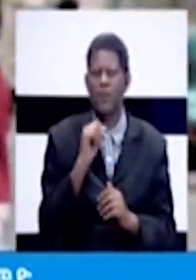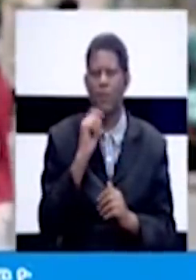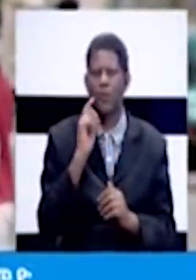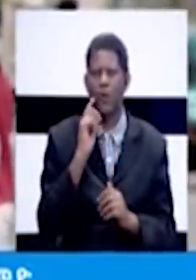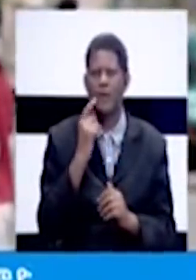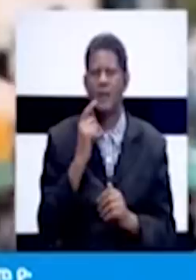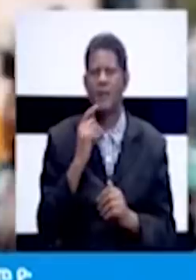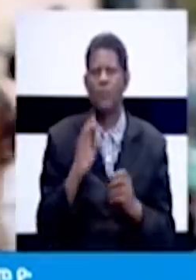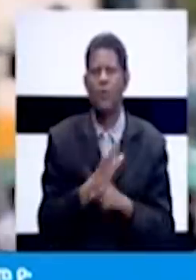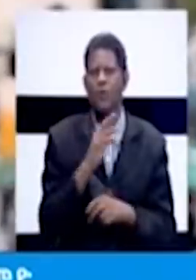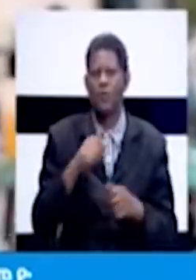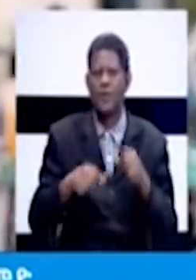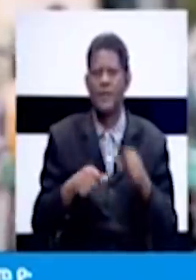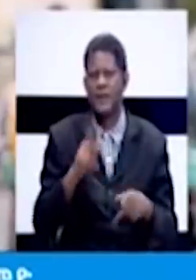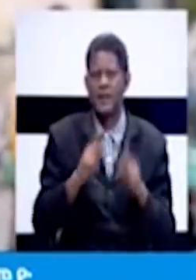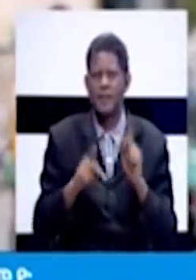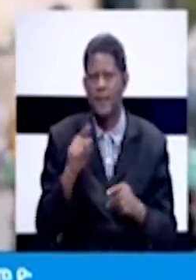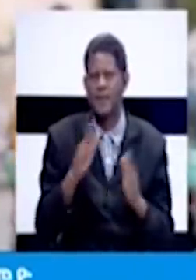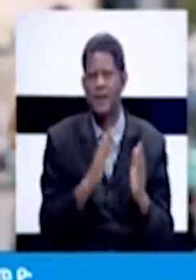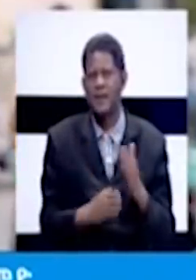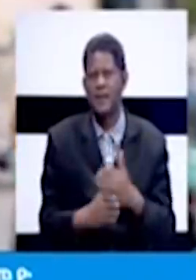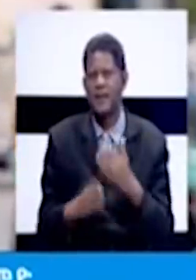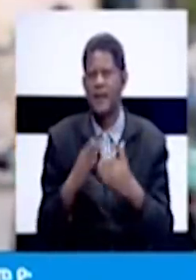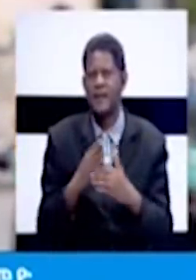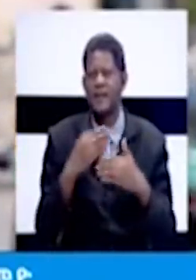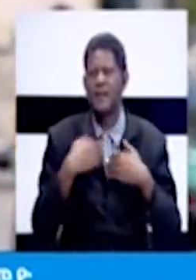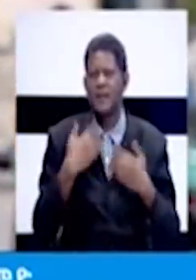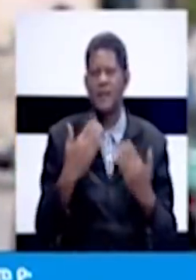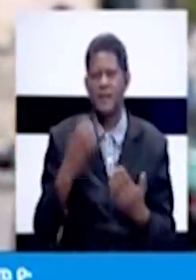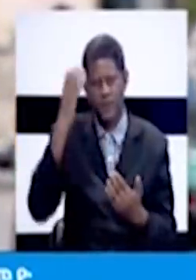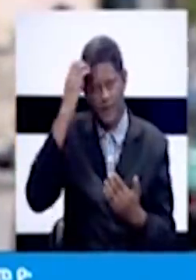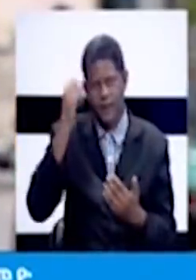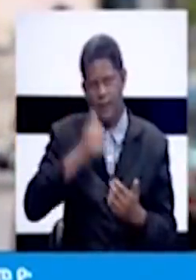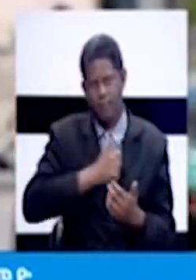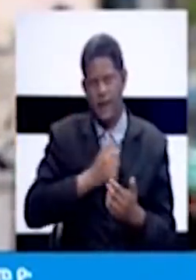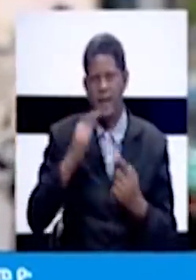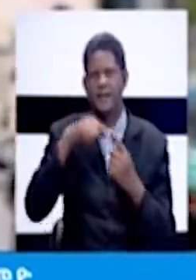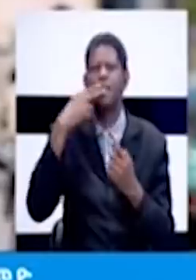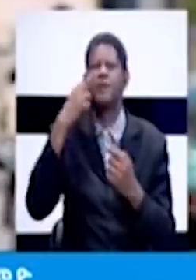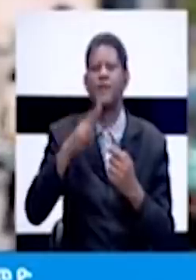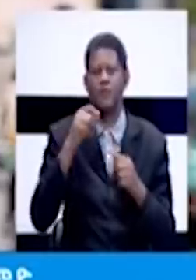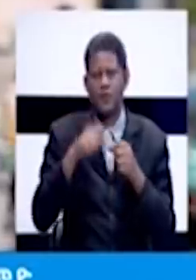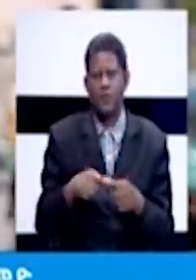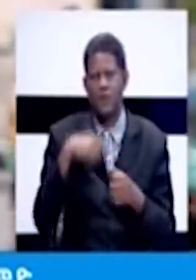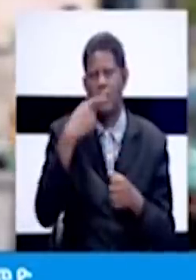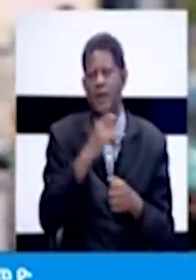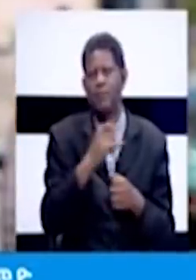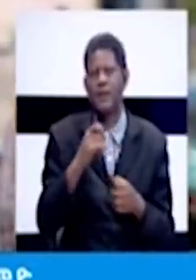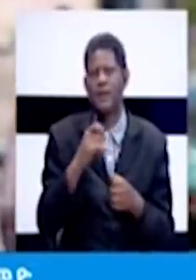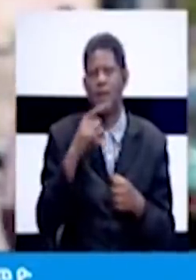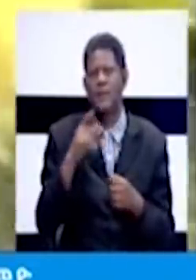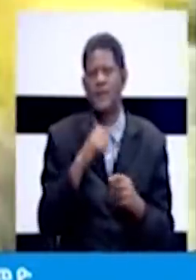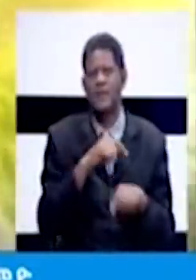وصلنا انا حزي ابزل الدرجه لنا خزي يا منغستي بعلك شعل زكم صنح سلا زلنا ينبي او زغدي يا تتقرينا